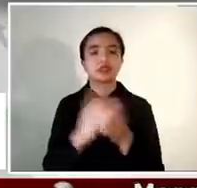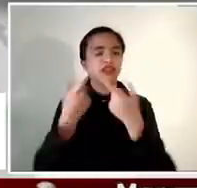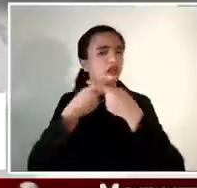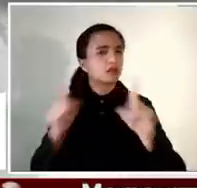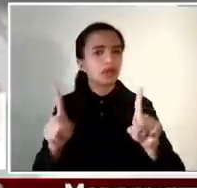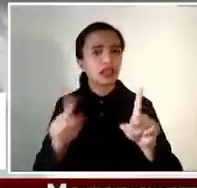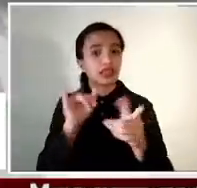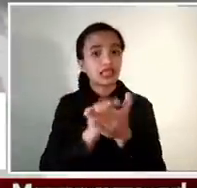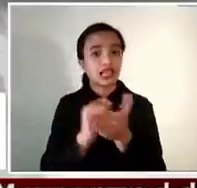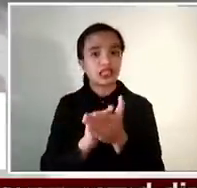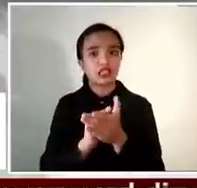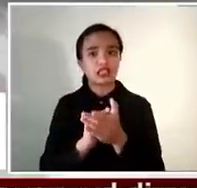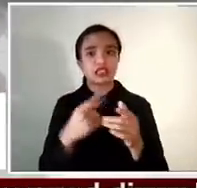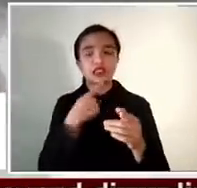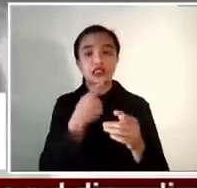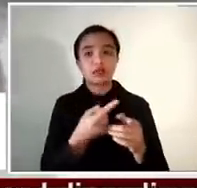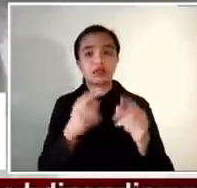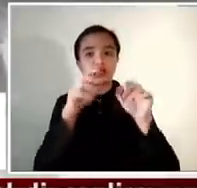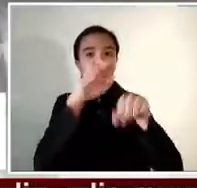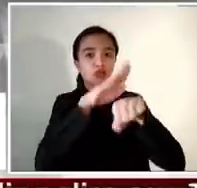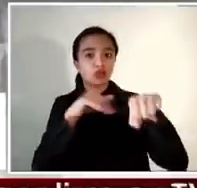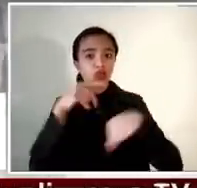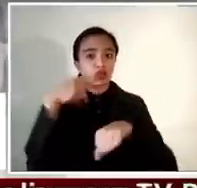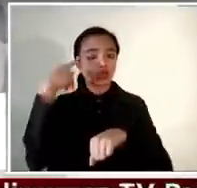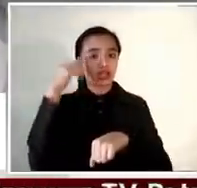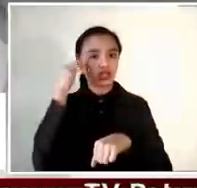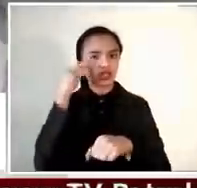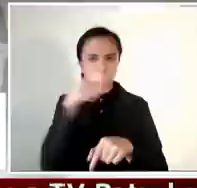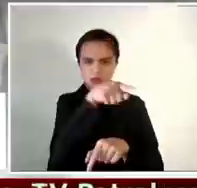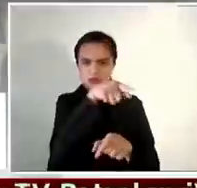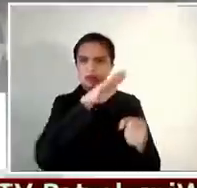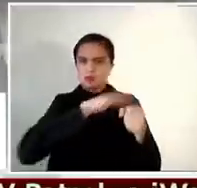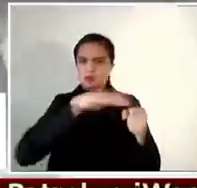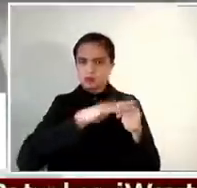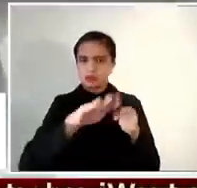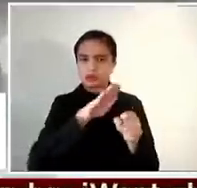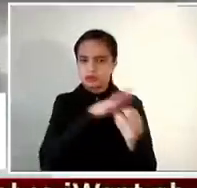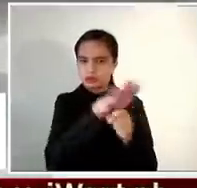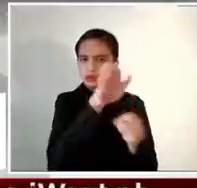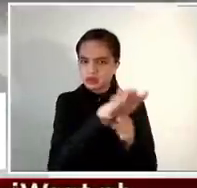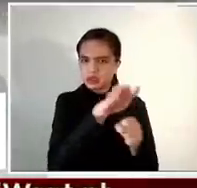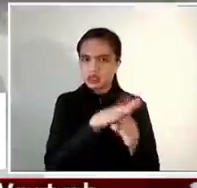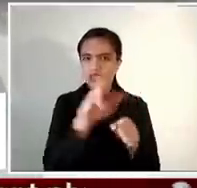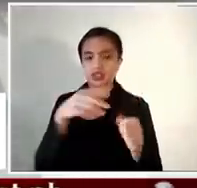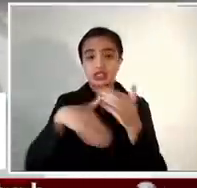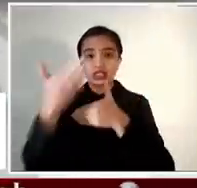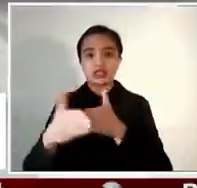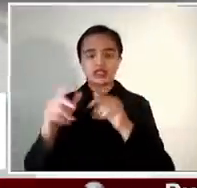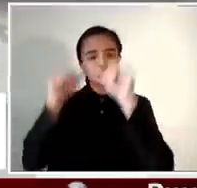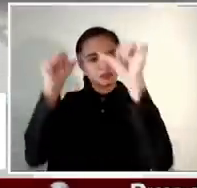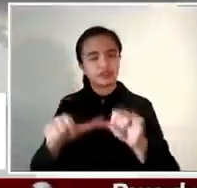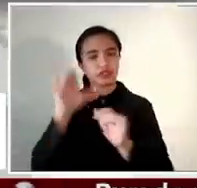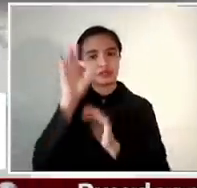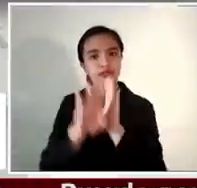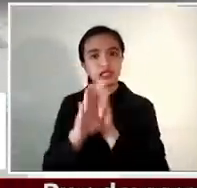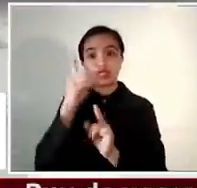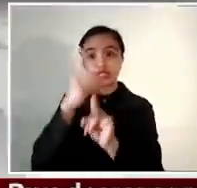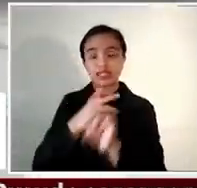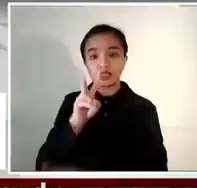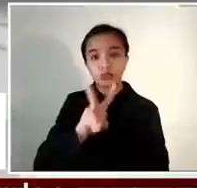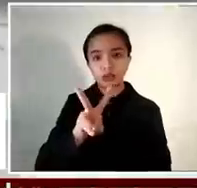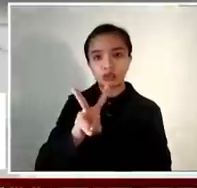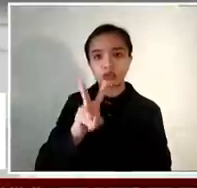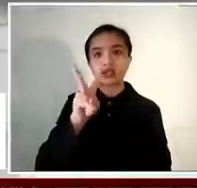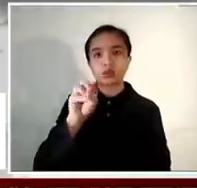itong bumuwelta at tinawag si Ping na rapist sa magkakasunod na post sa Facebook December 2,